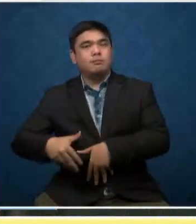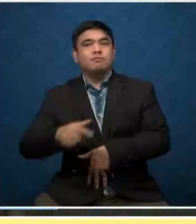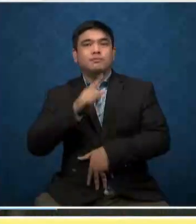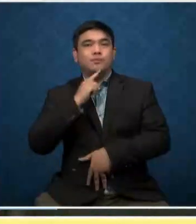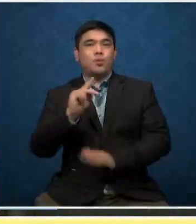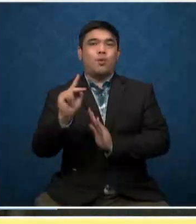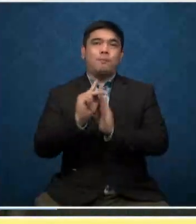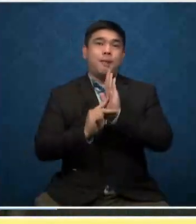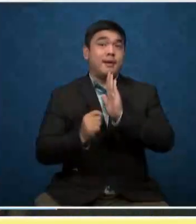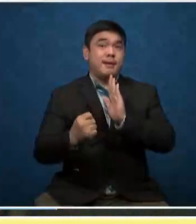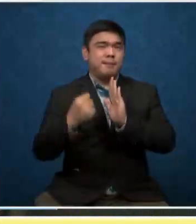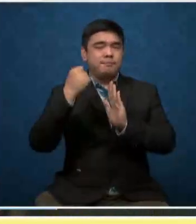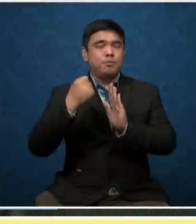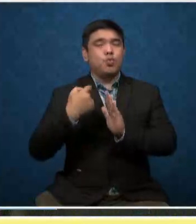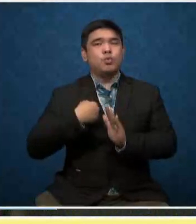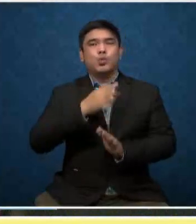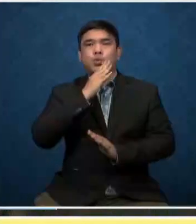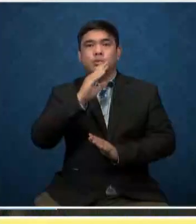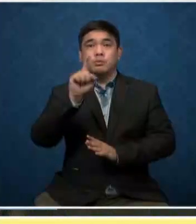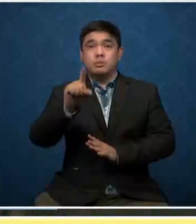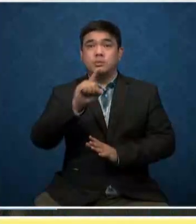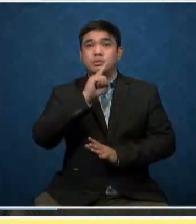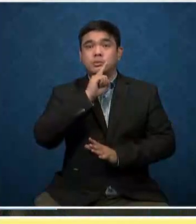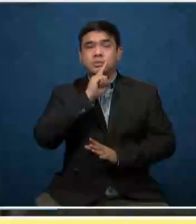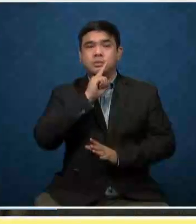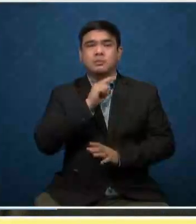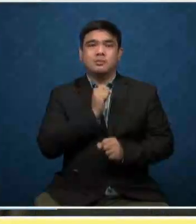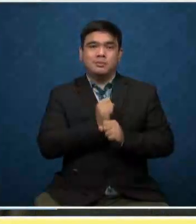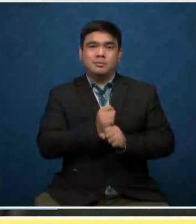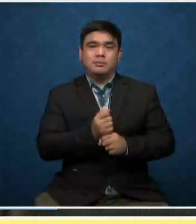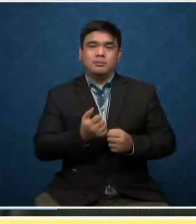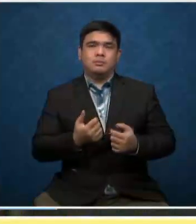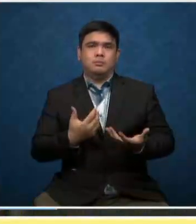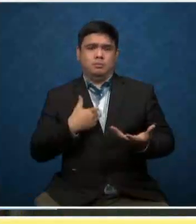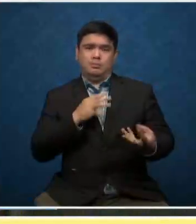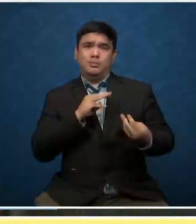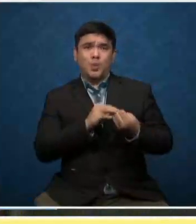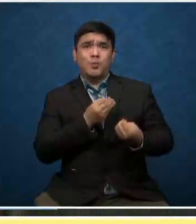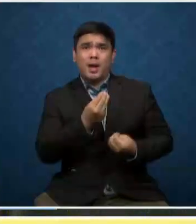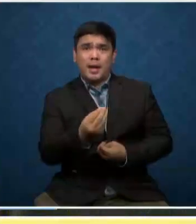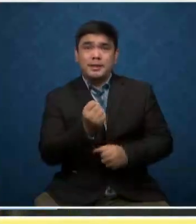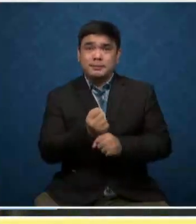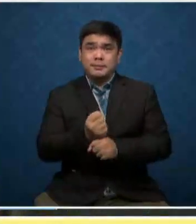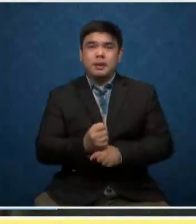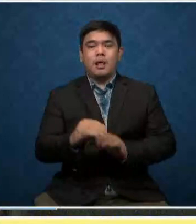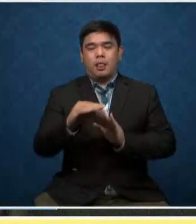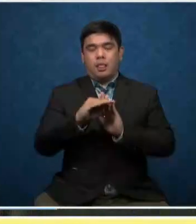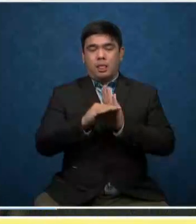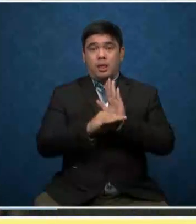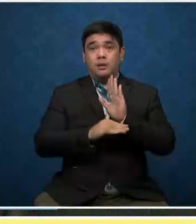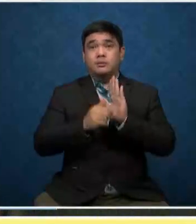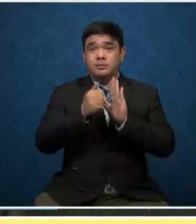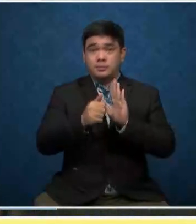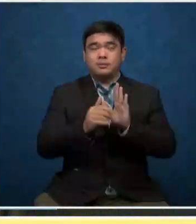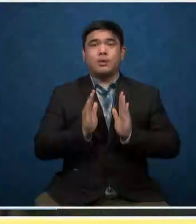กฎหมายสูงสุดแล้วเนี่ยไอ้สิ่งนั้นคือเป็นสิ่งที่เราสมควรจะทำแล้วดำเนินการตามหน้าที่และอำนาจ